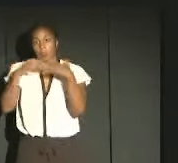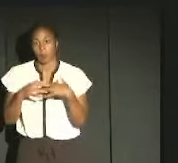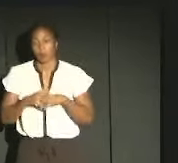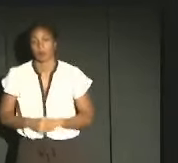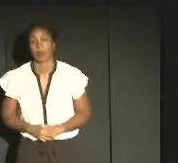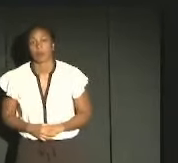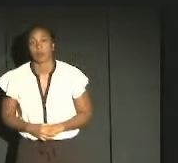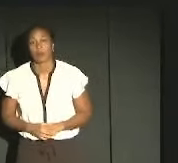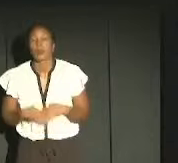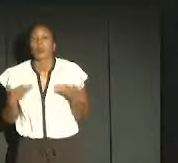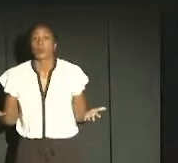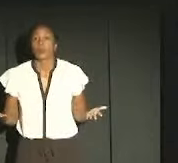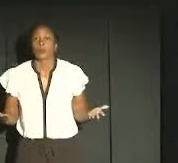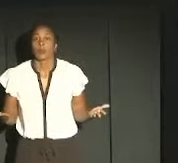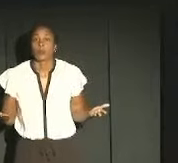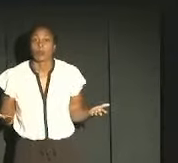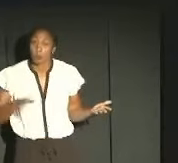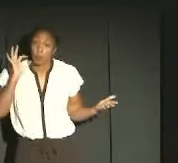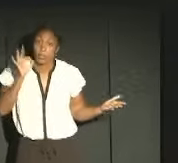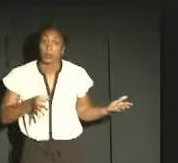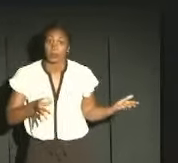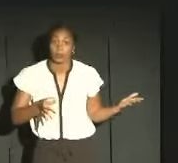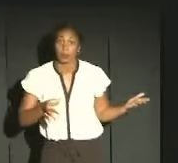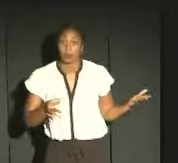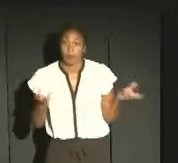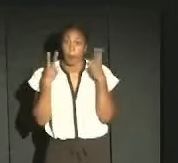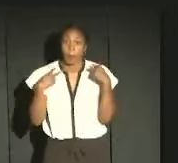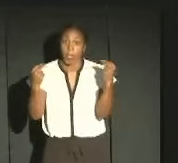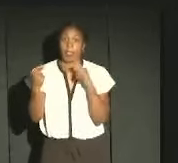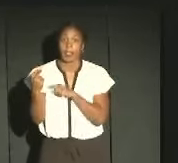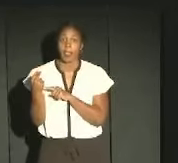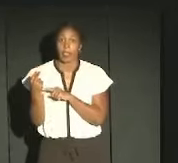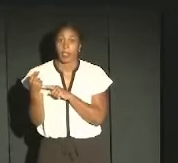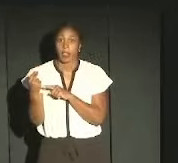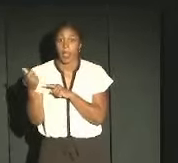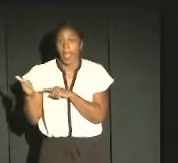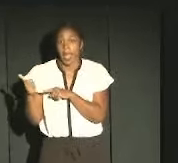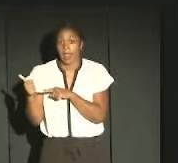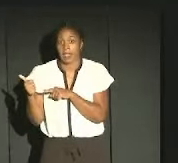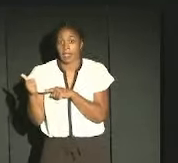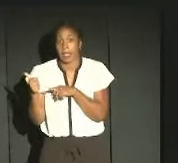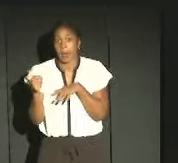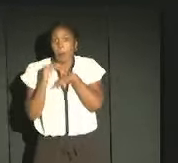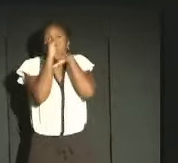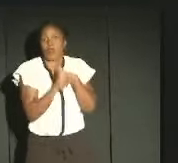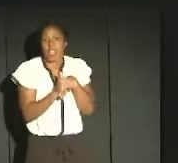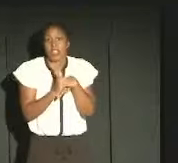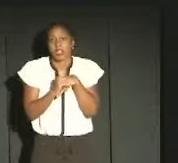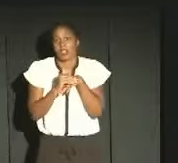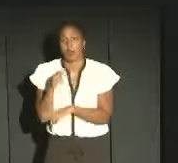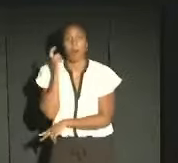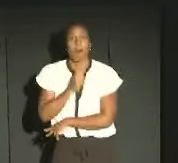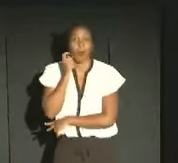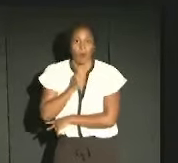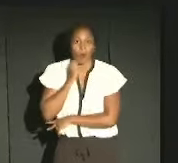arrivé donc oui Marine Le Pen et l'assurance vie d'Emmanuel Macron et donc le 8 juin nous devons